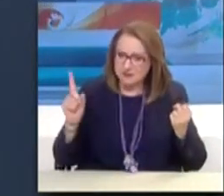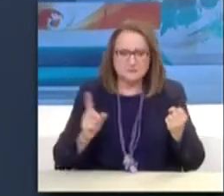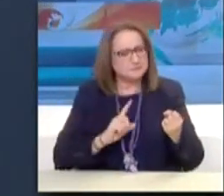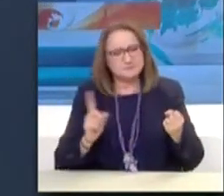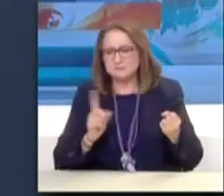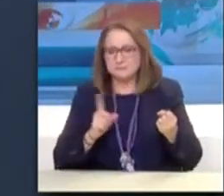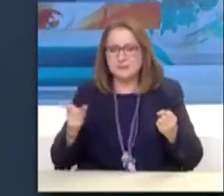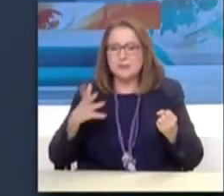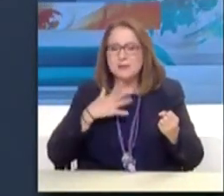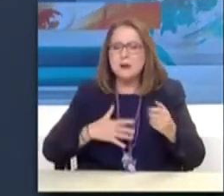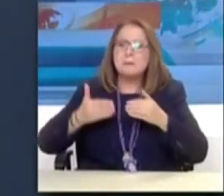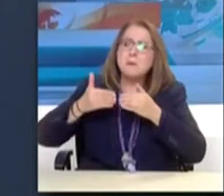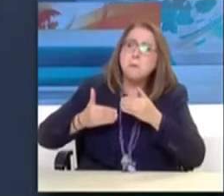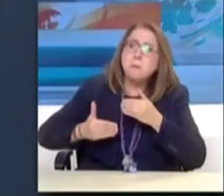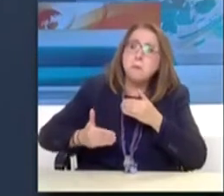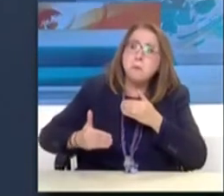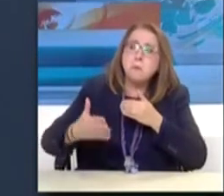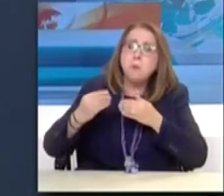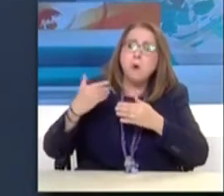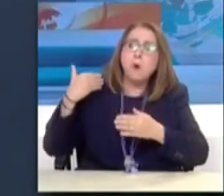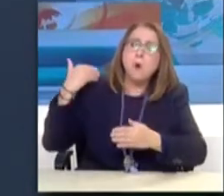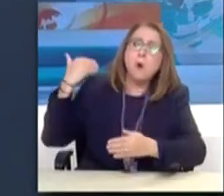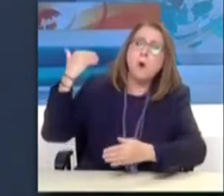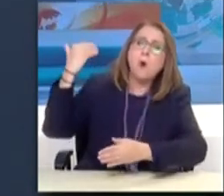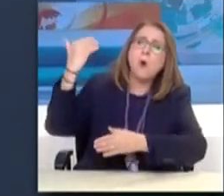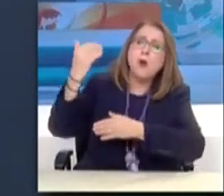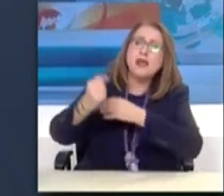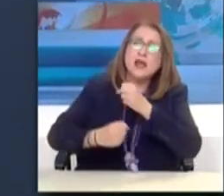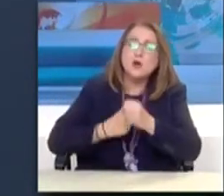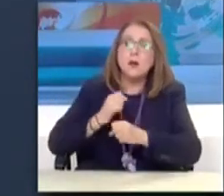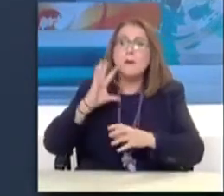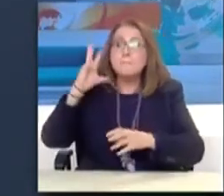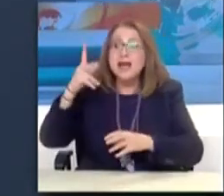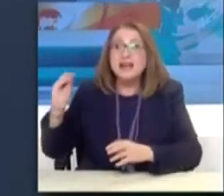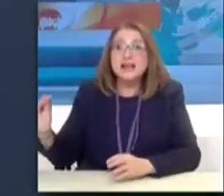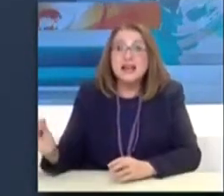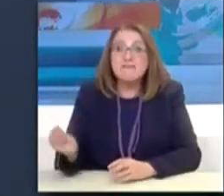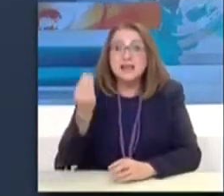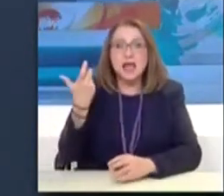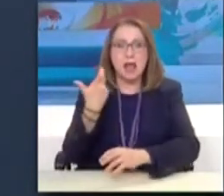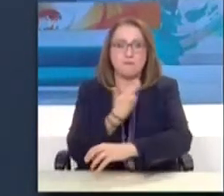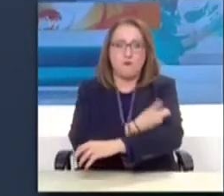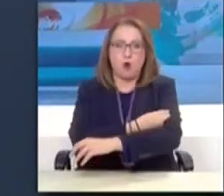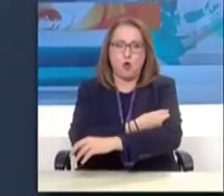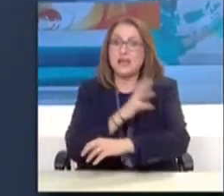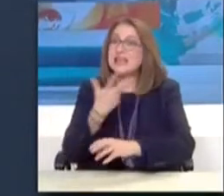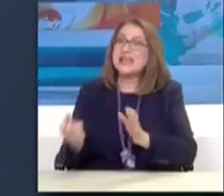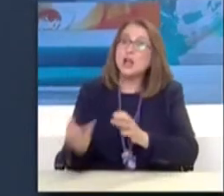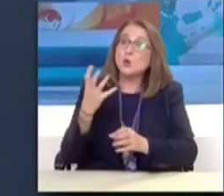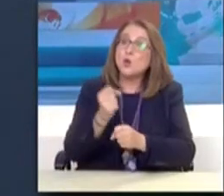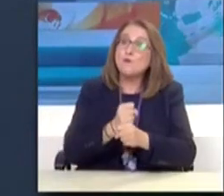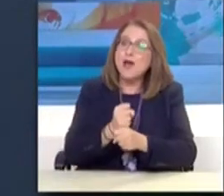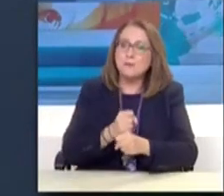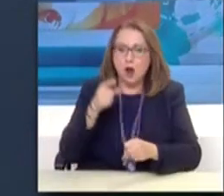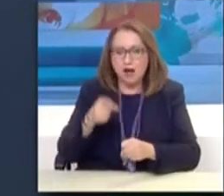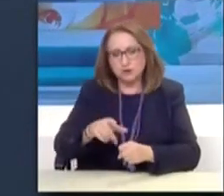χρονικό διάστημα, ώσπου και εσώτου υπάρξει εμπορική διάθεση εμβολίου ή κάποιου νέου φαρμάκου. Θα σας πω σε λίγο γι'